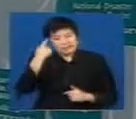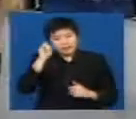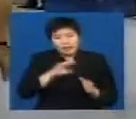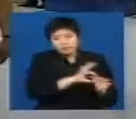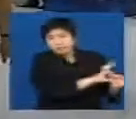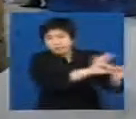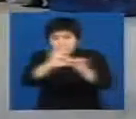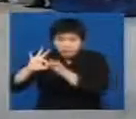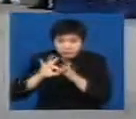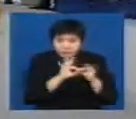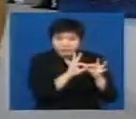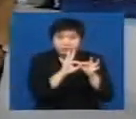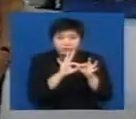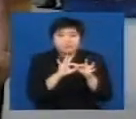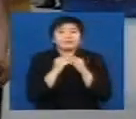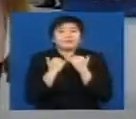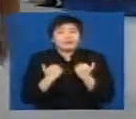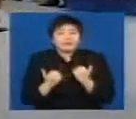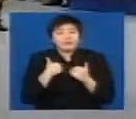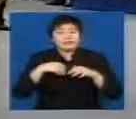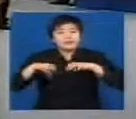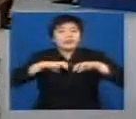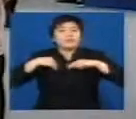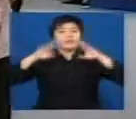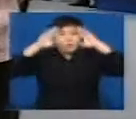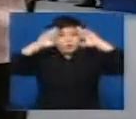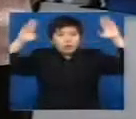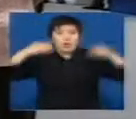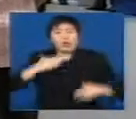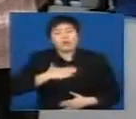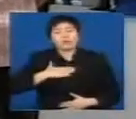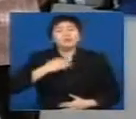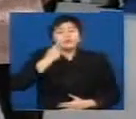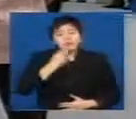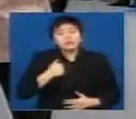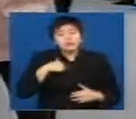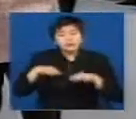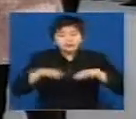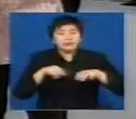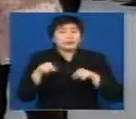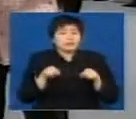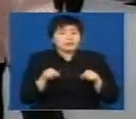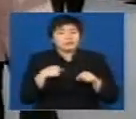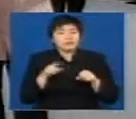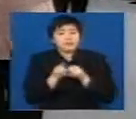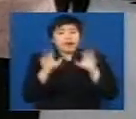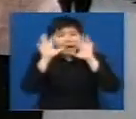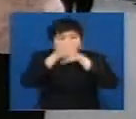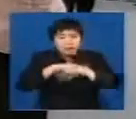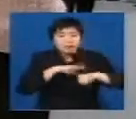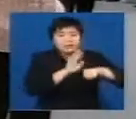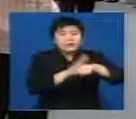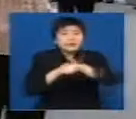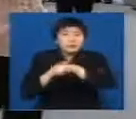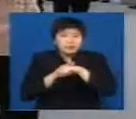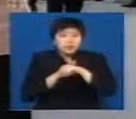ะ อันนี้ก็เป็นประสบการณ์ที่เราเอามาจากตอนน้ำท่วมใหญ่ของเราด้วยใช่ไหมฮะ Early Warning มันเป็นเรื่องของการเตือนภัยล่วงหน้